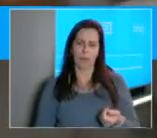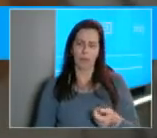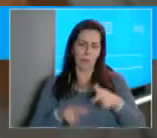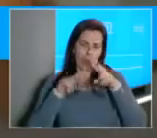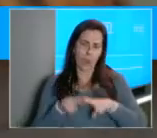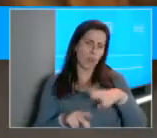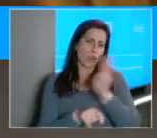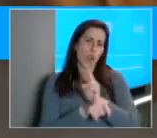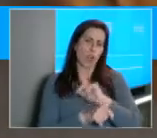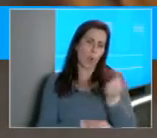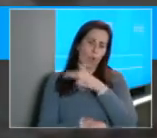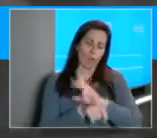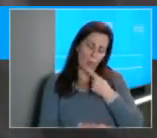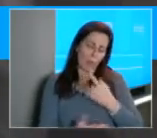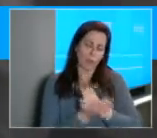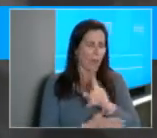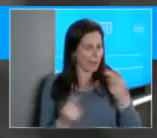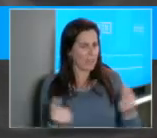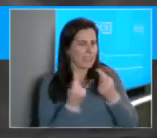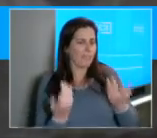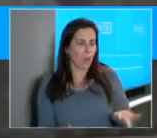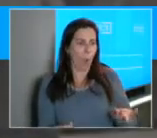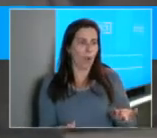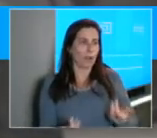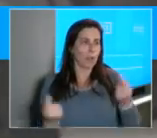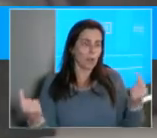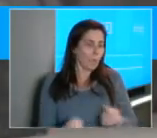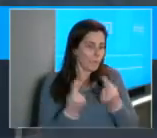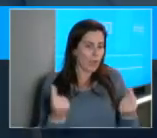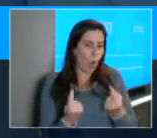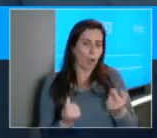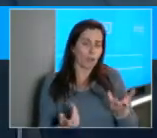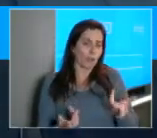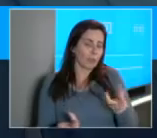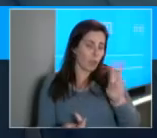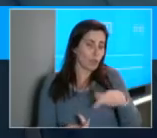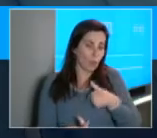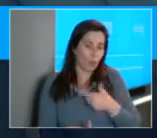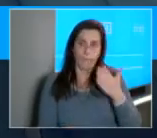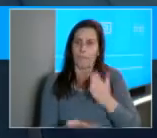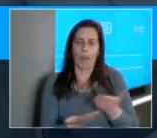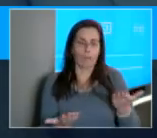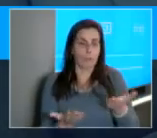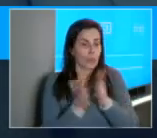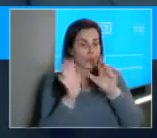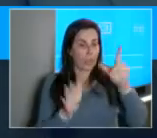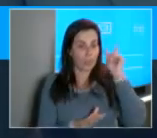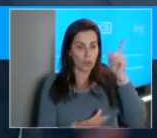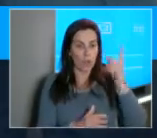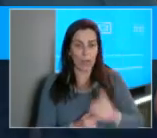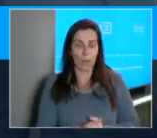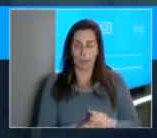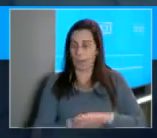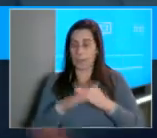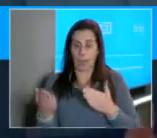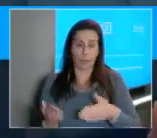וכל השאר שקרנים. אבל זה ויכוח, אתה יודע, שהוא מלווה אותנו באמת כבר 17 שנים.